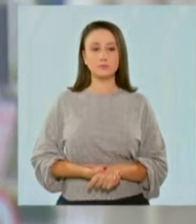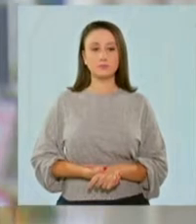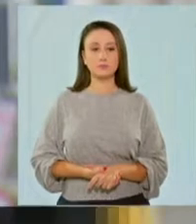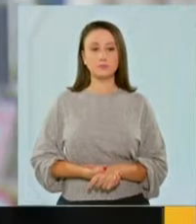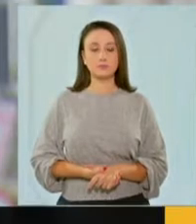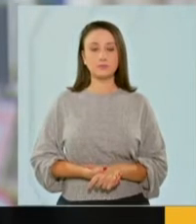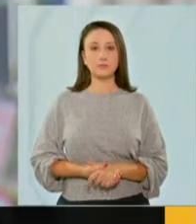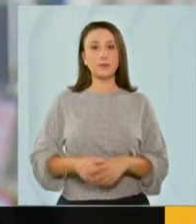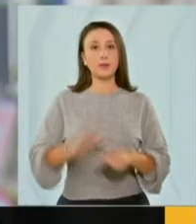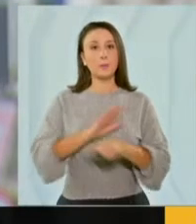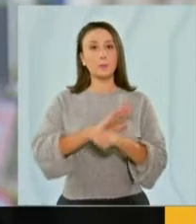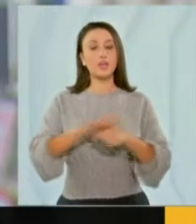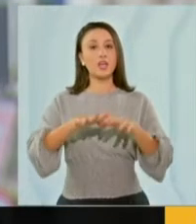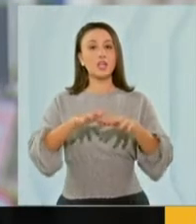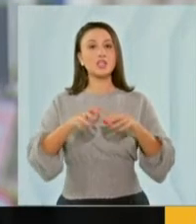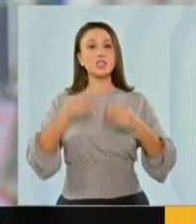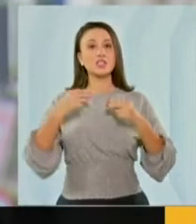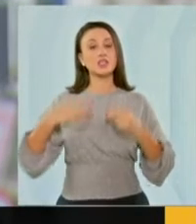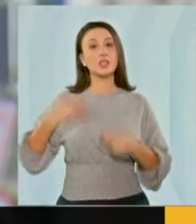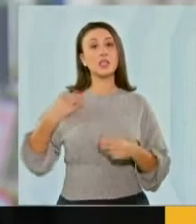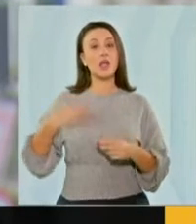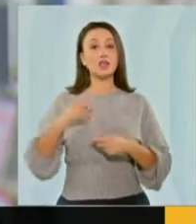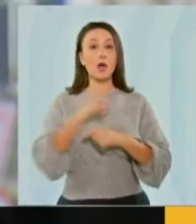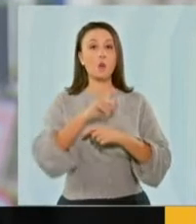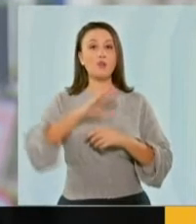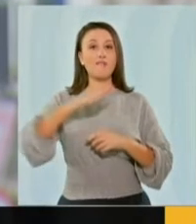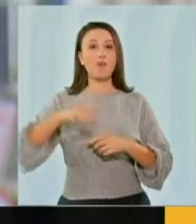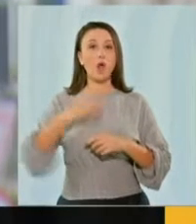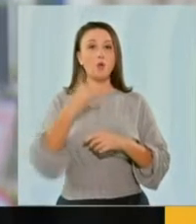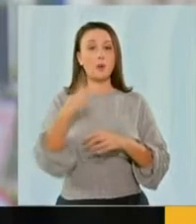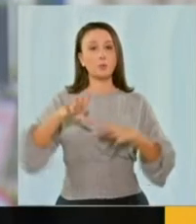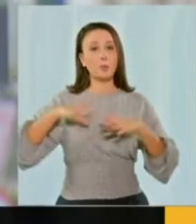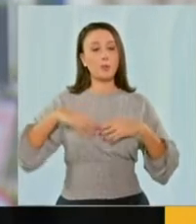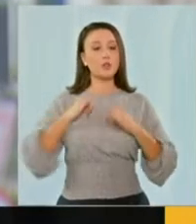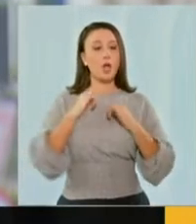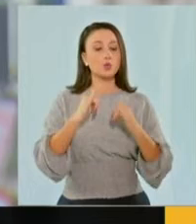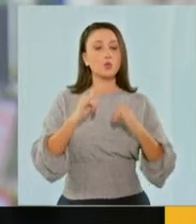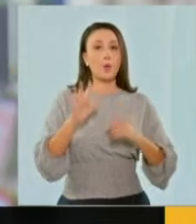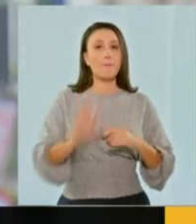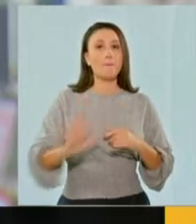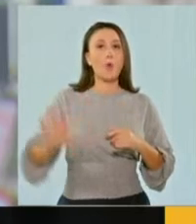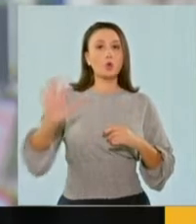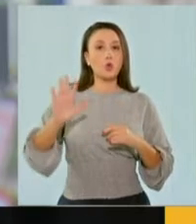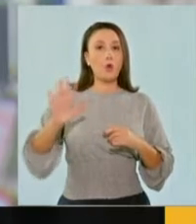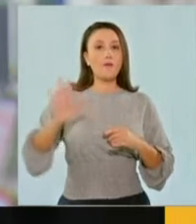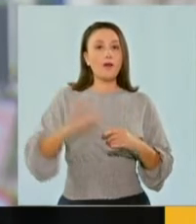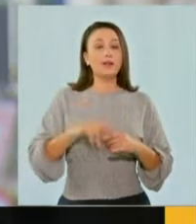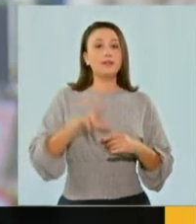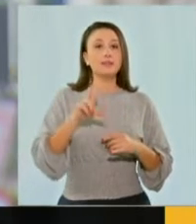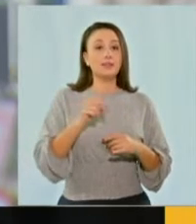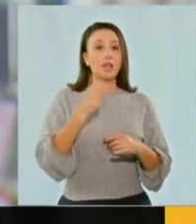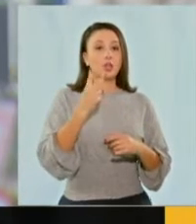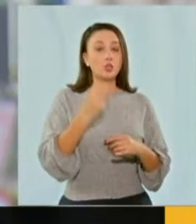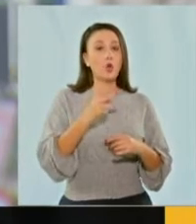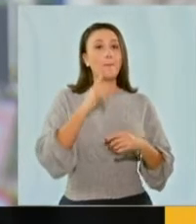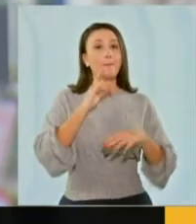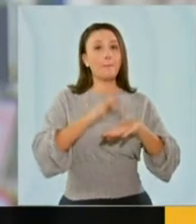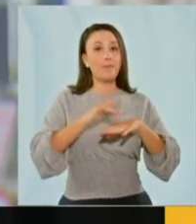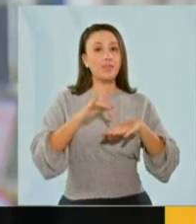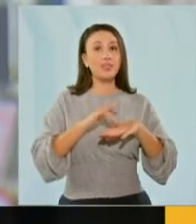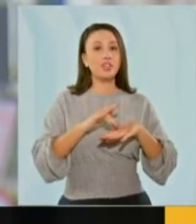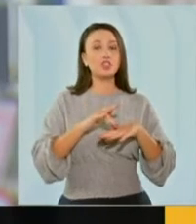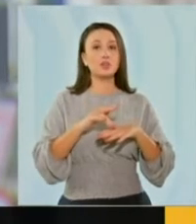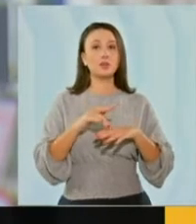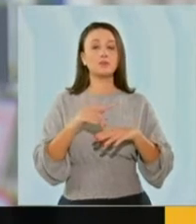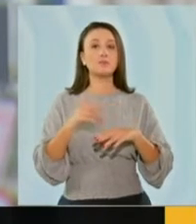În plină criză sanitară din cauza valului 4, România primește ajutor din partea Republicii Moldova. 32 de cadre medicale de